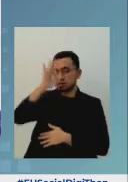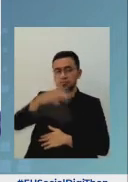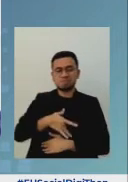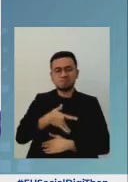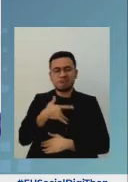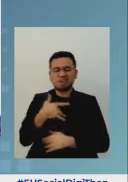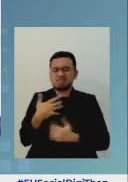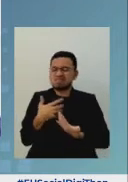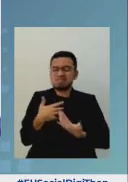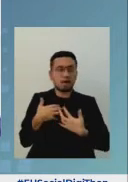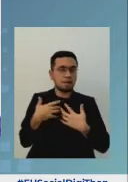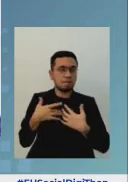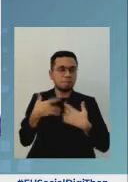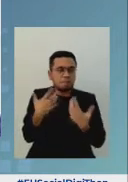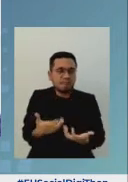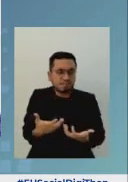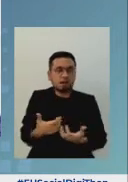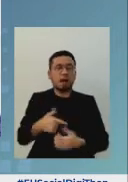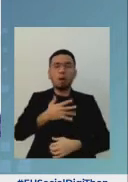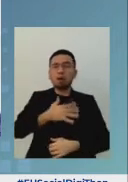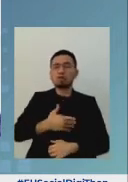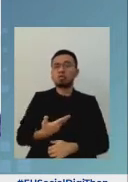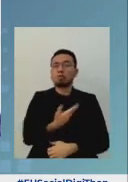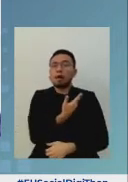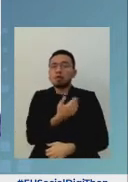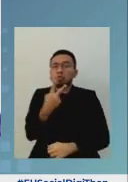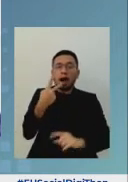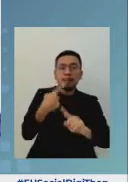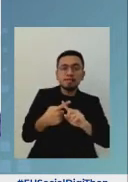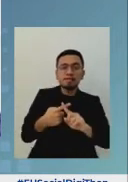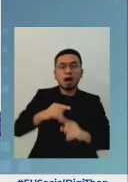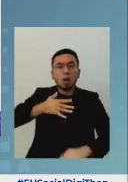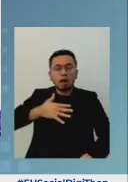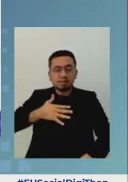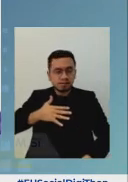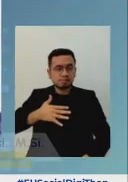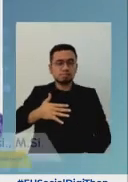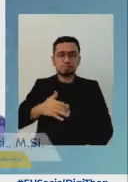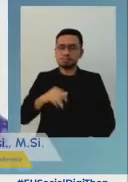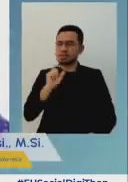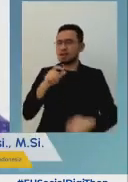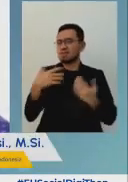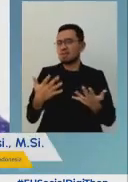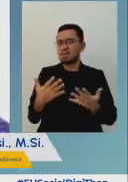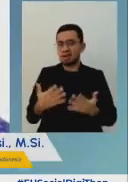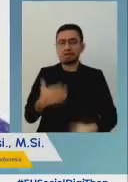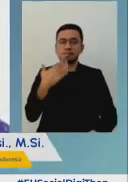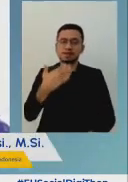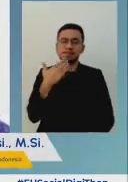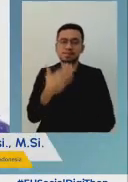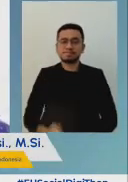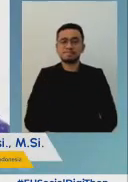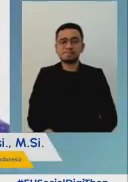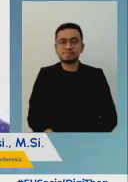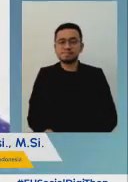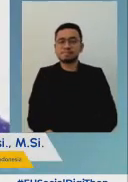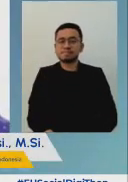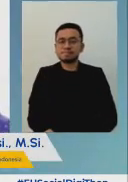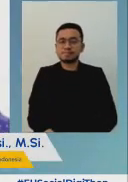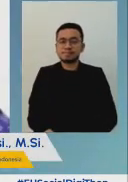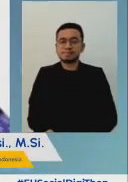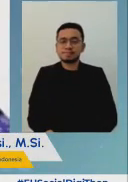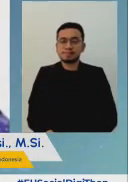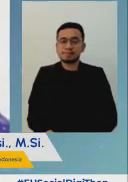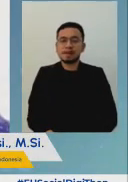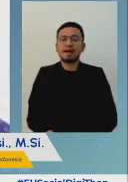korban kedua kalinya. Gimana ya soal ini ya? Terima kasih. Oke, ini juga ada baru-baru ini kan ada kasus ya